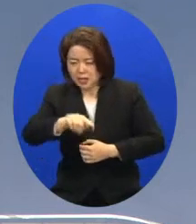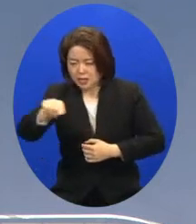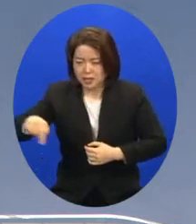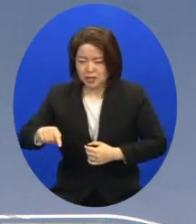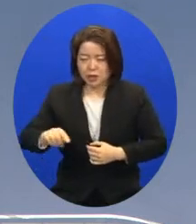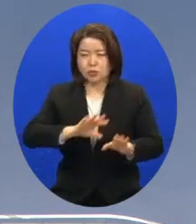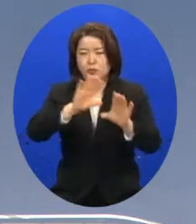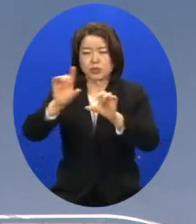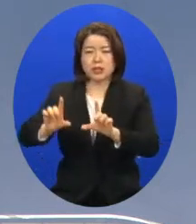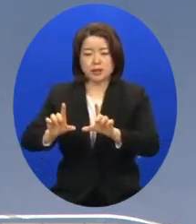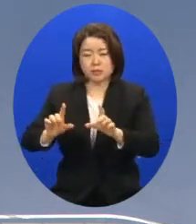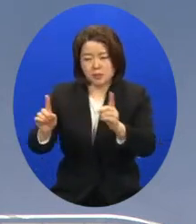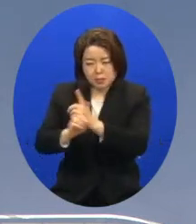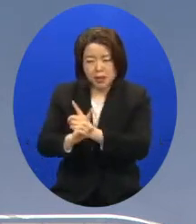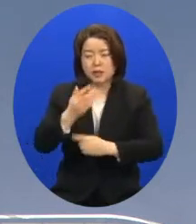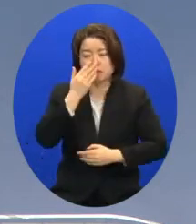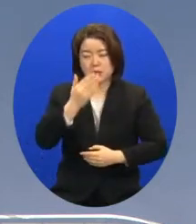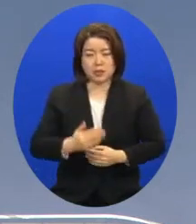변화가 일어나요